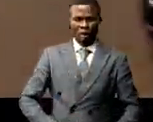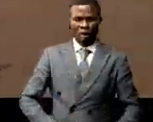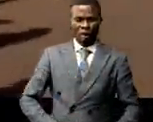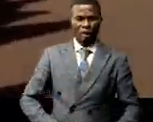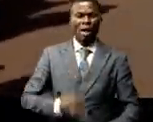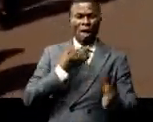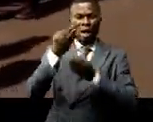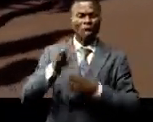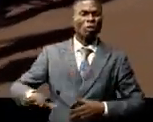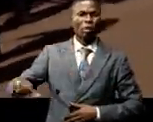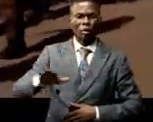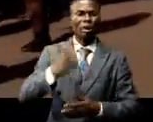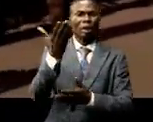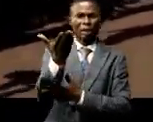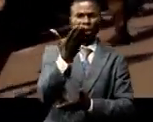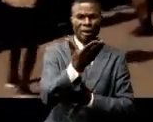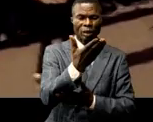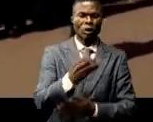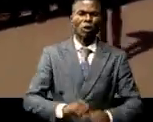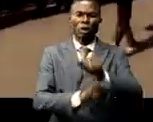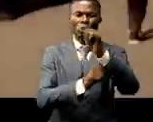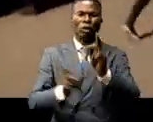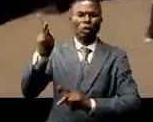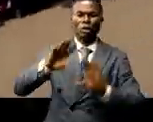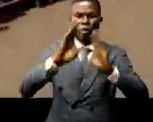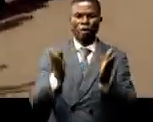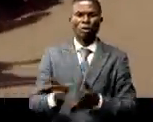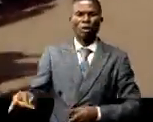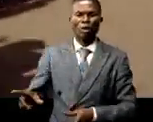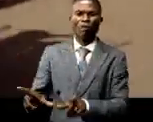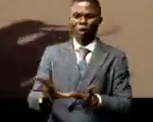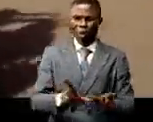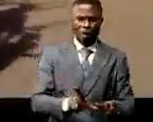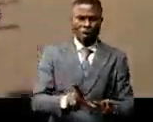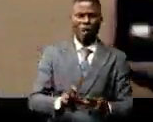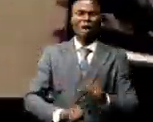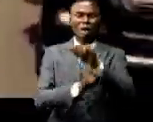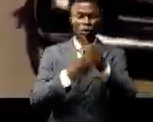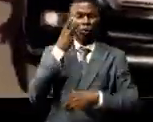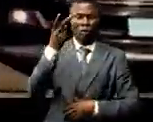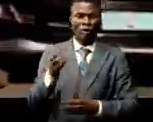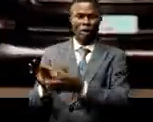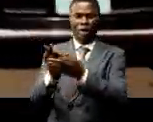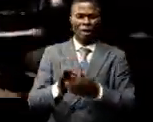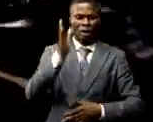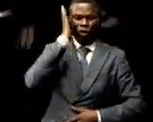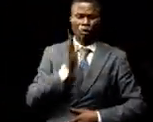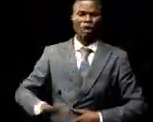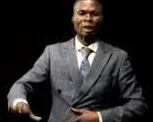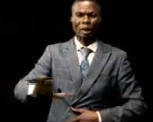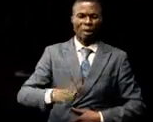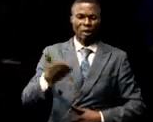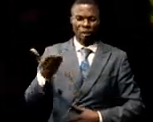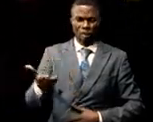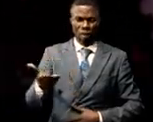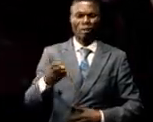pays, sollicité l'appui de population du Lualaba à sa vision de l'union sacrée de la nation.